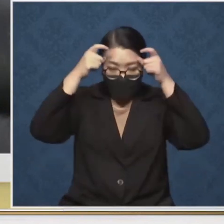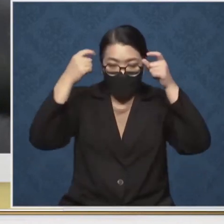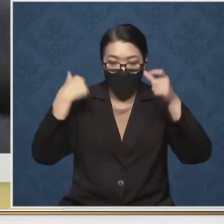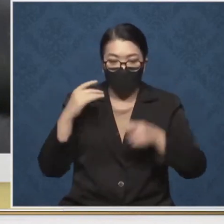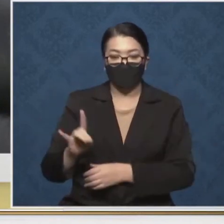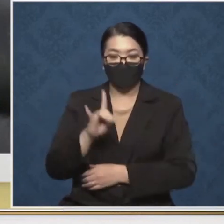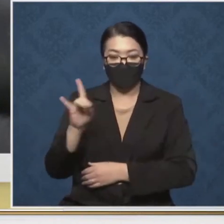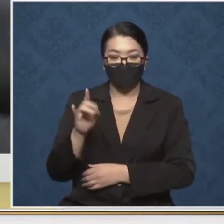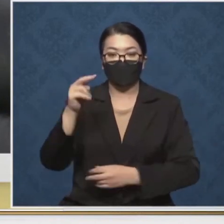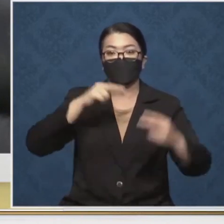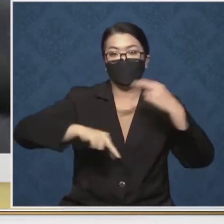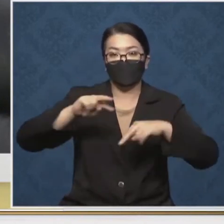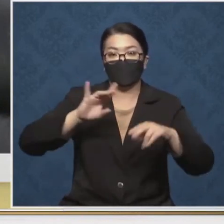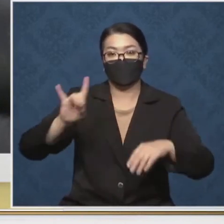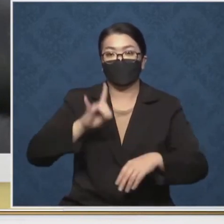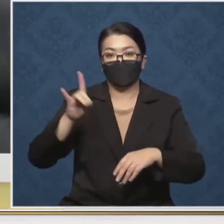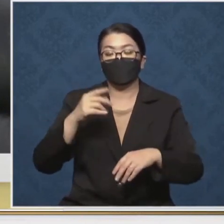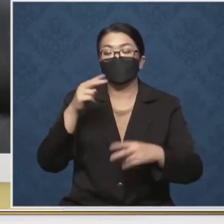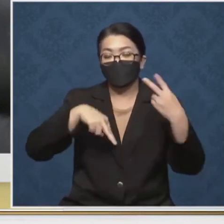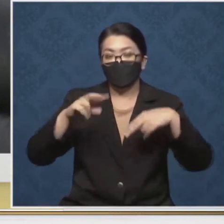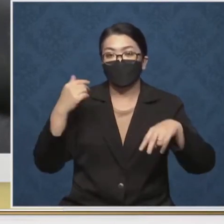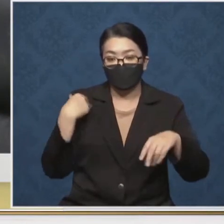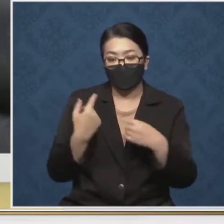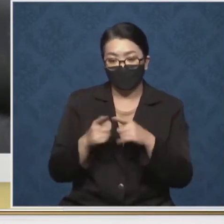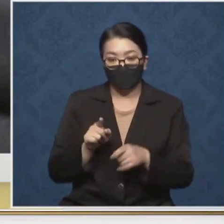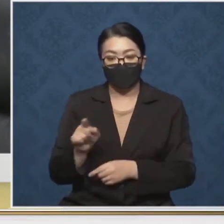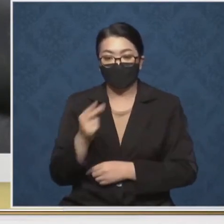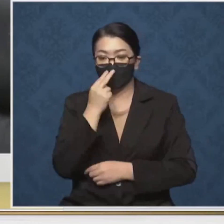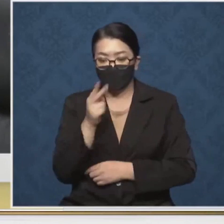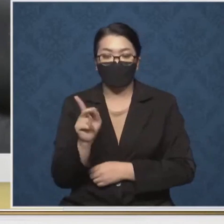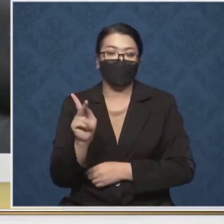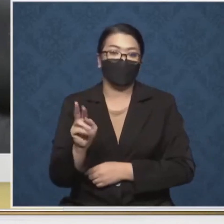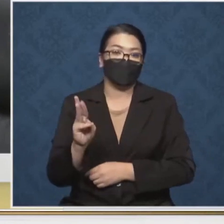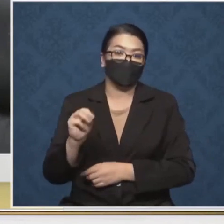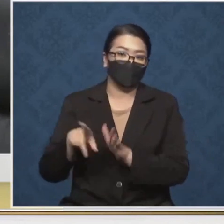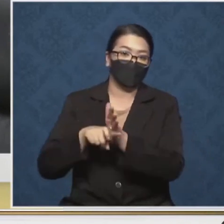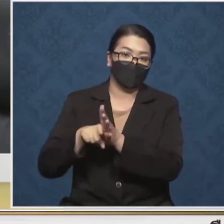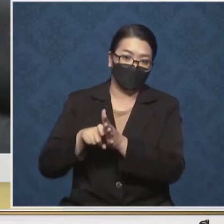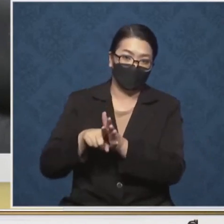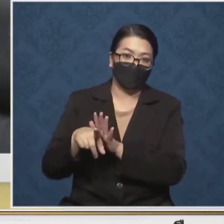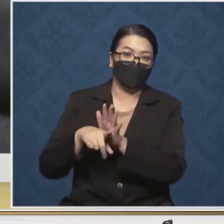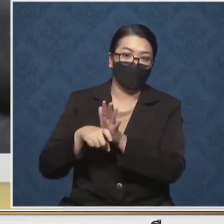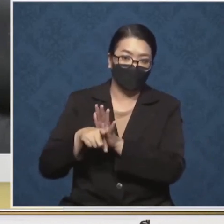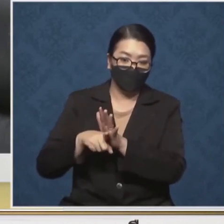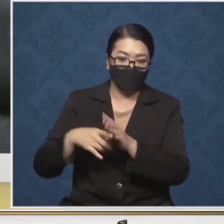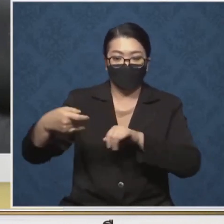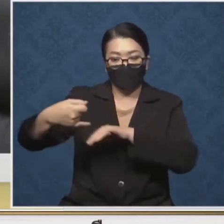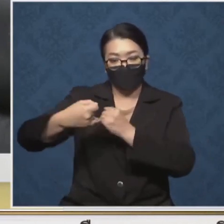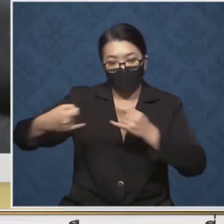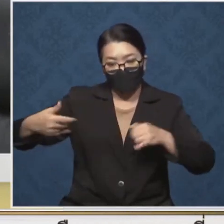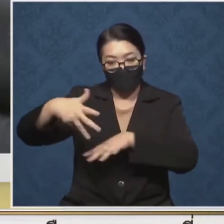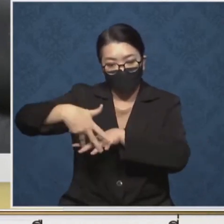ทหมดอยู่แลวแตทฉจะชี้ใหเห็นว่าการที่รัชนับสนวการเกษรนั้น